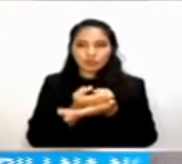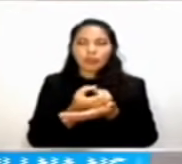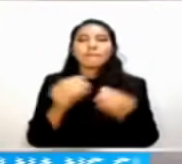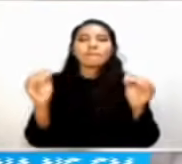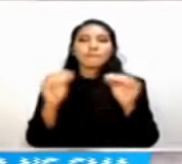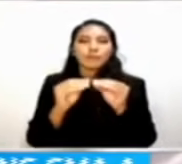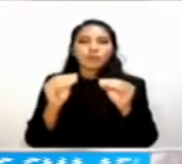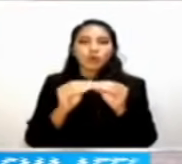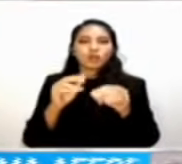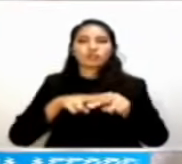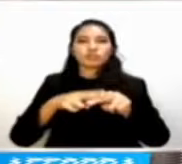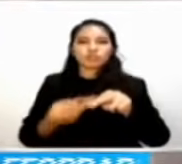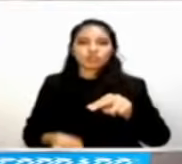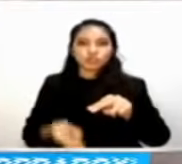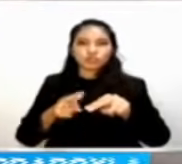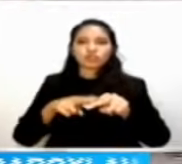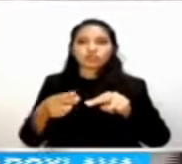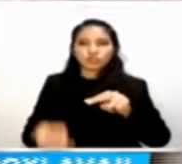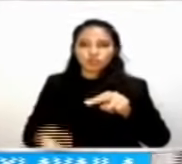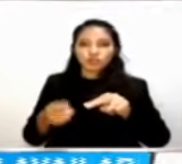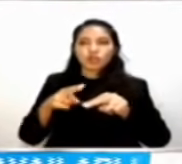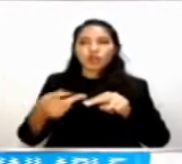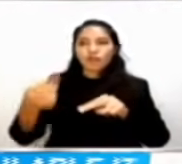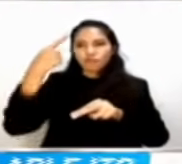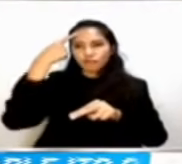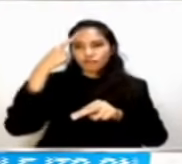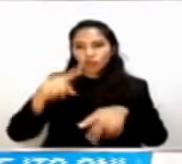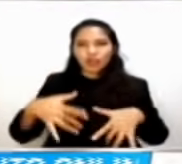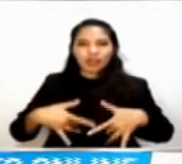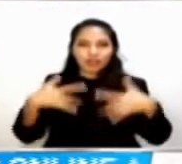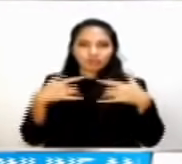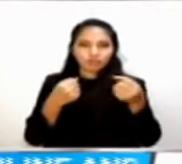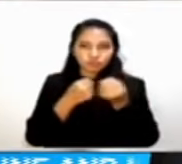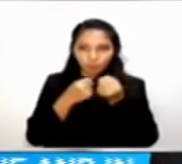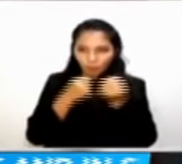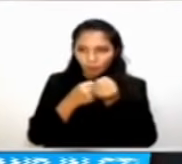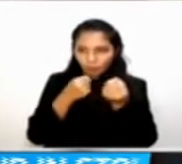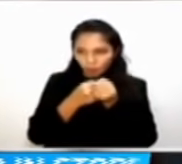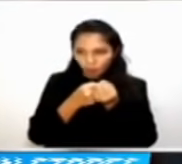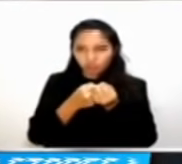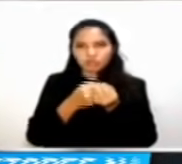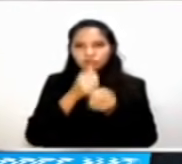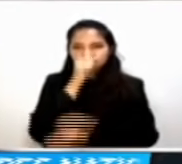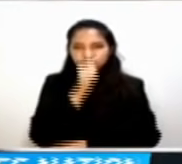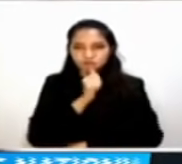naman sa PC nila hanggang sa wala na. Mark Salazar, GMA News.